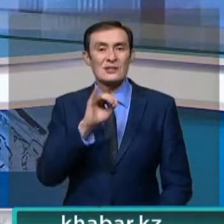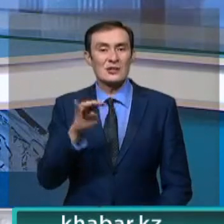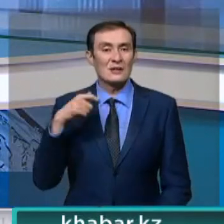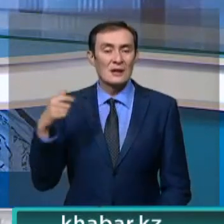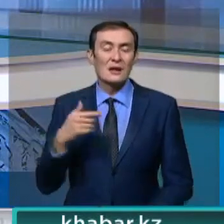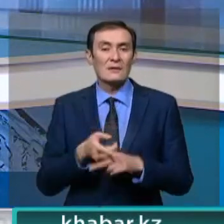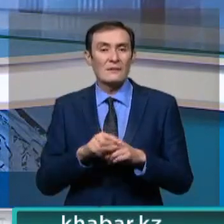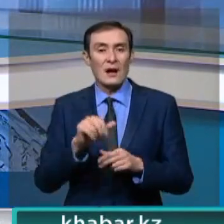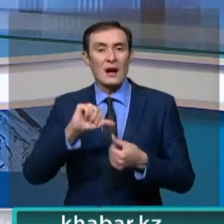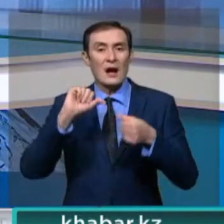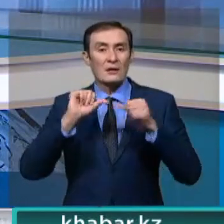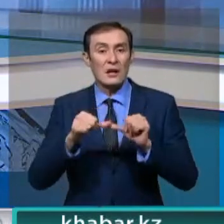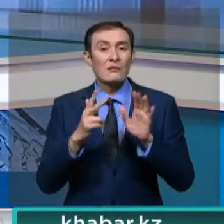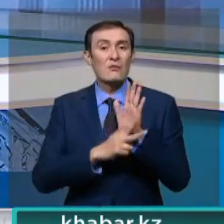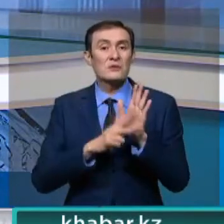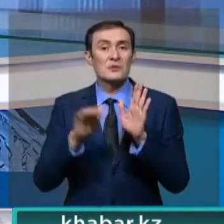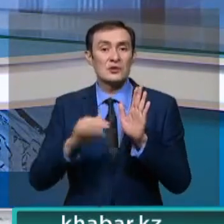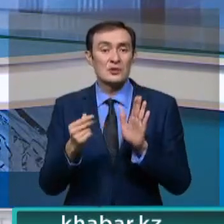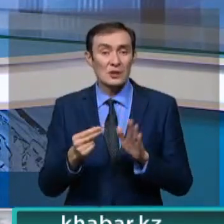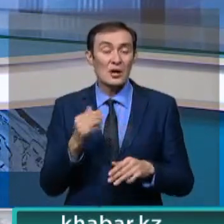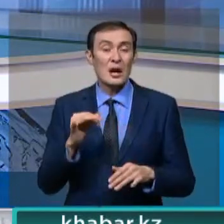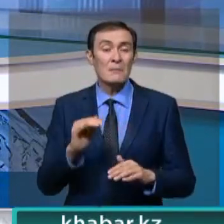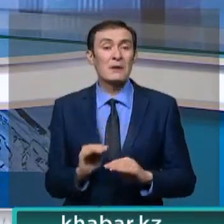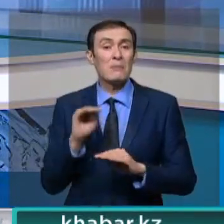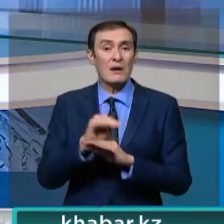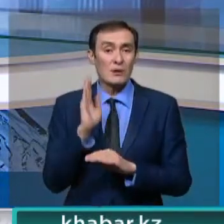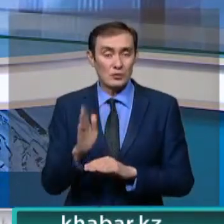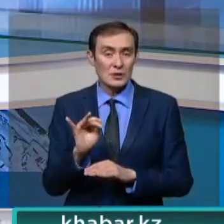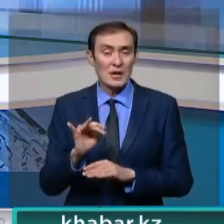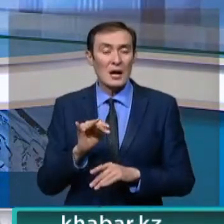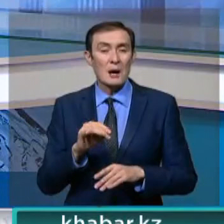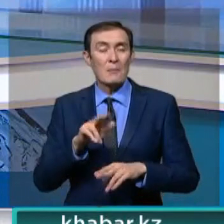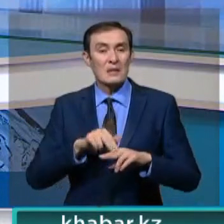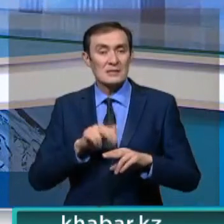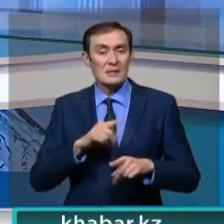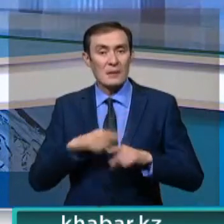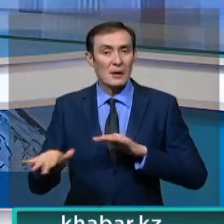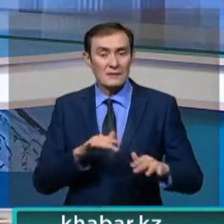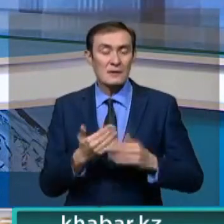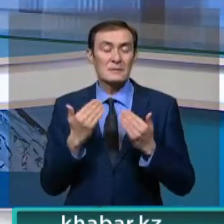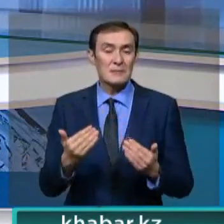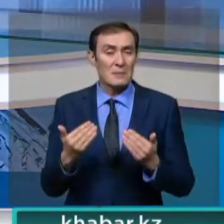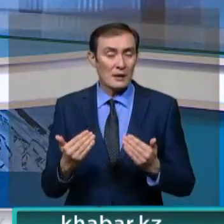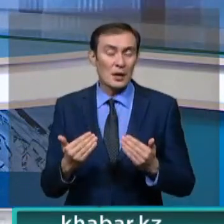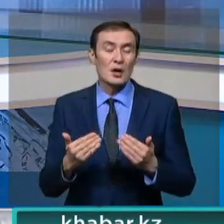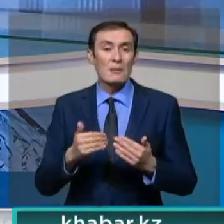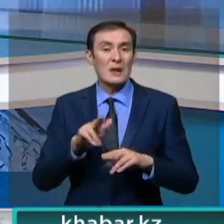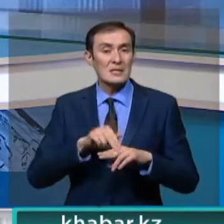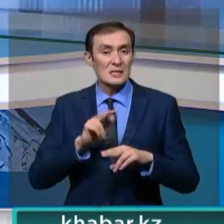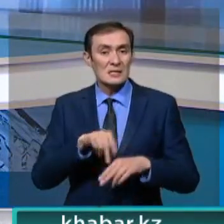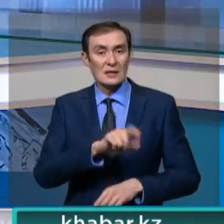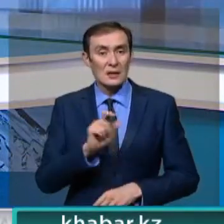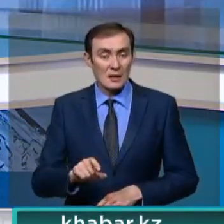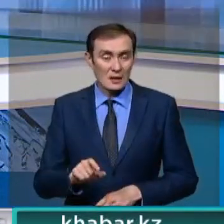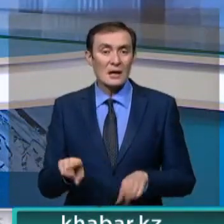оклад достигает всего 80 тысяч тенге. Значительная прибавка ждет и оперативников. Более того, теперь сотрудники органов